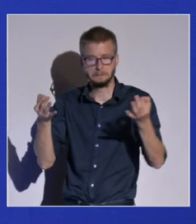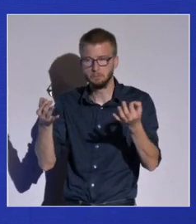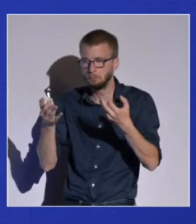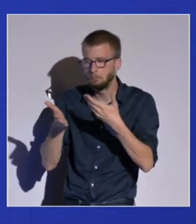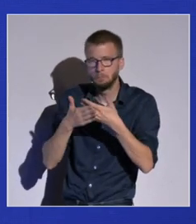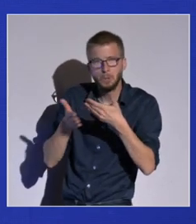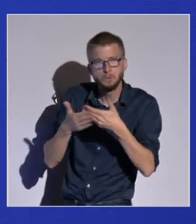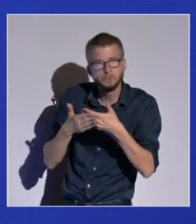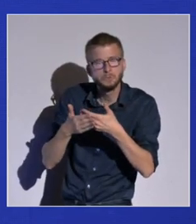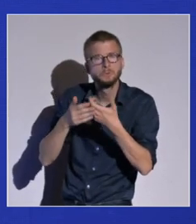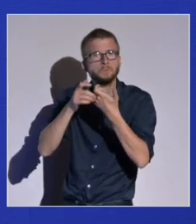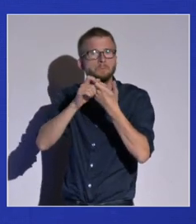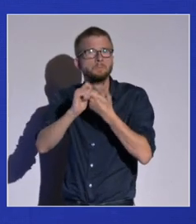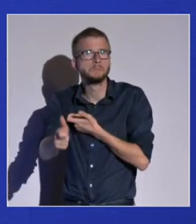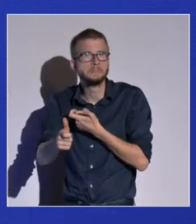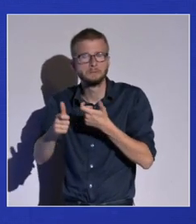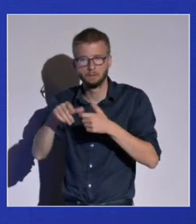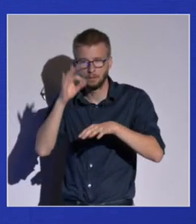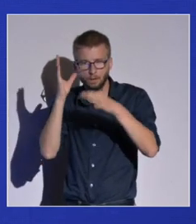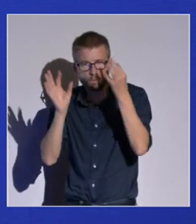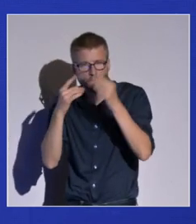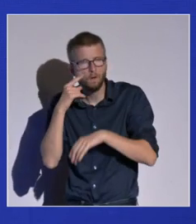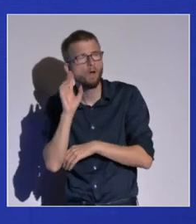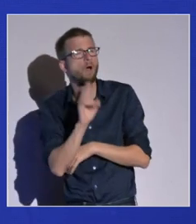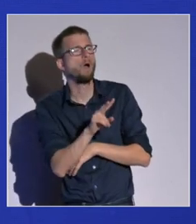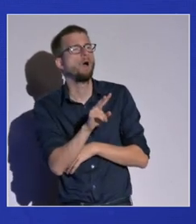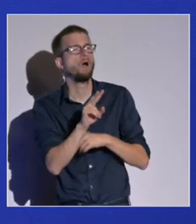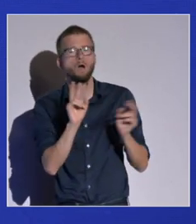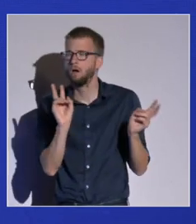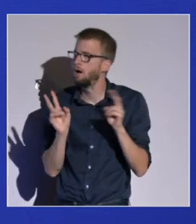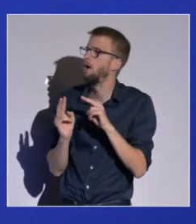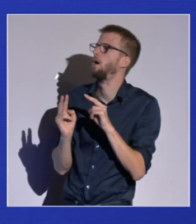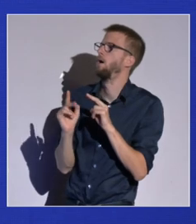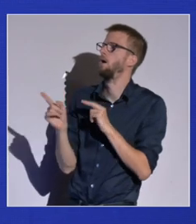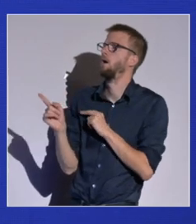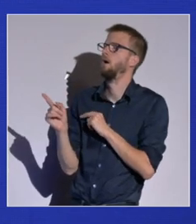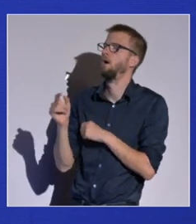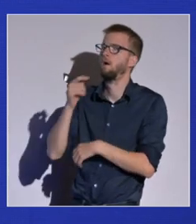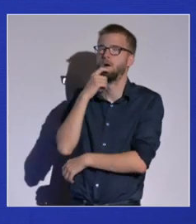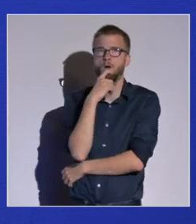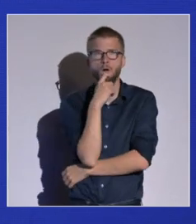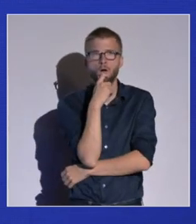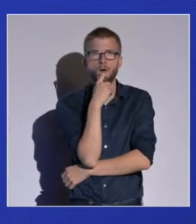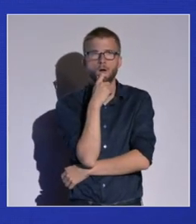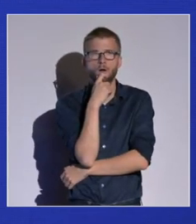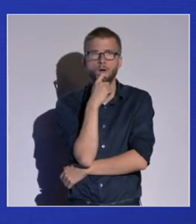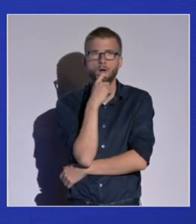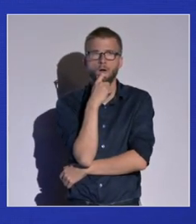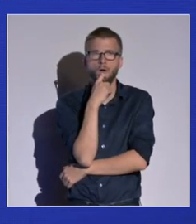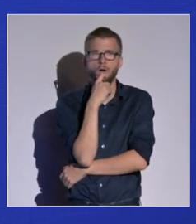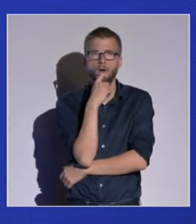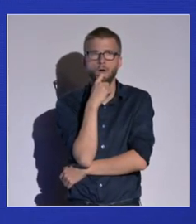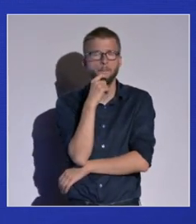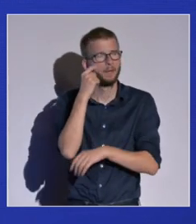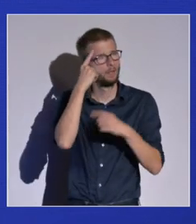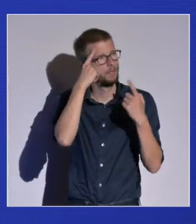et à découvrir dans les yeux de l'autre que peut-être leur thèse n'était pas aussi favorable qu'ils